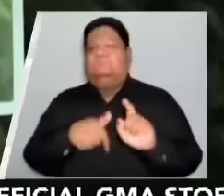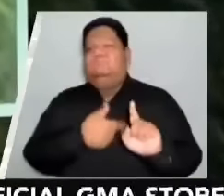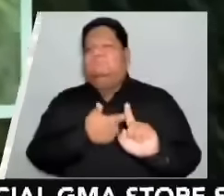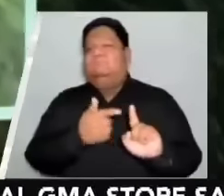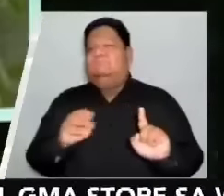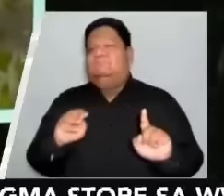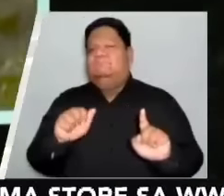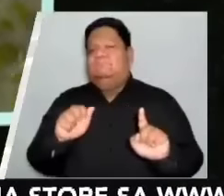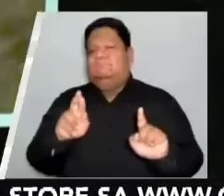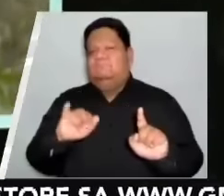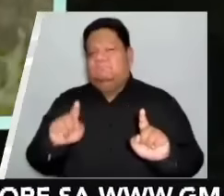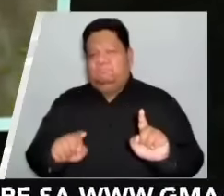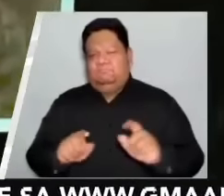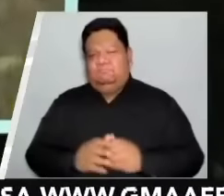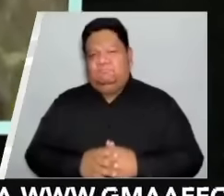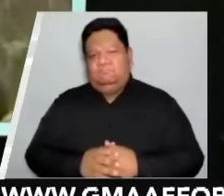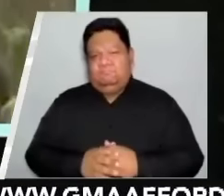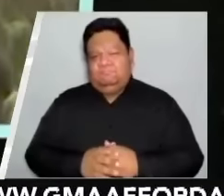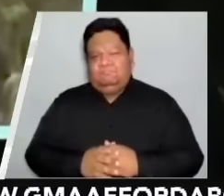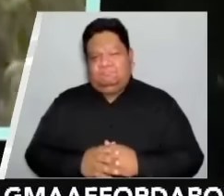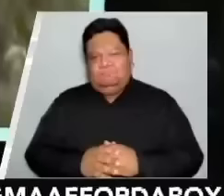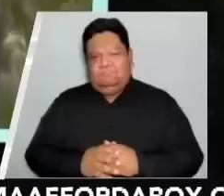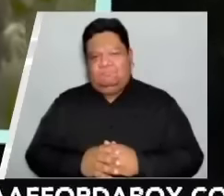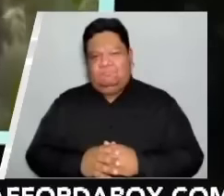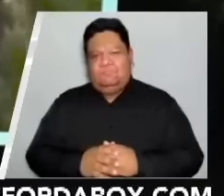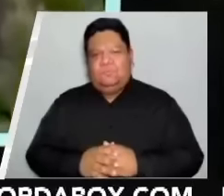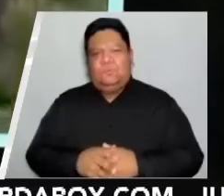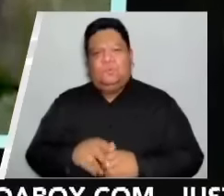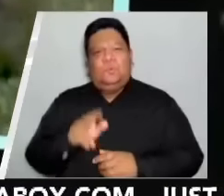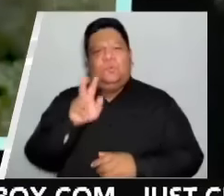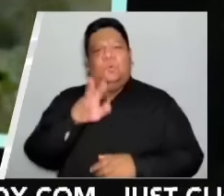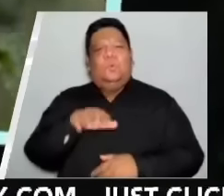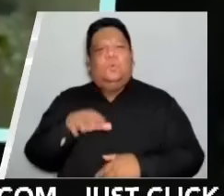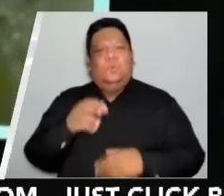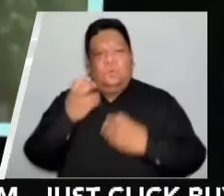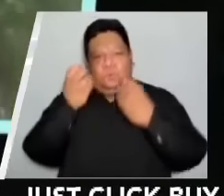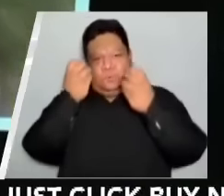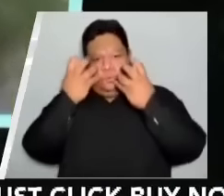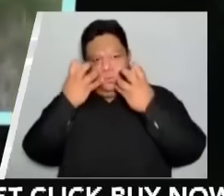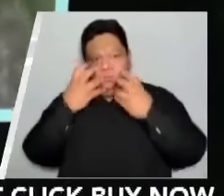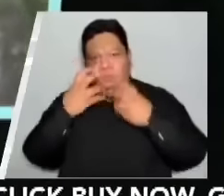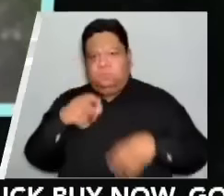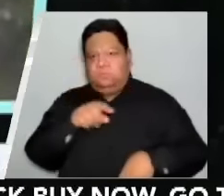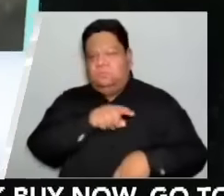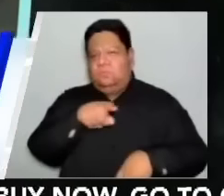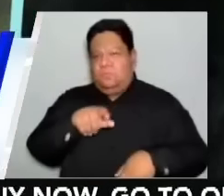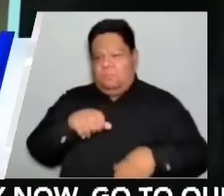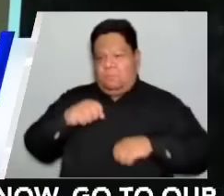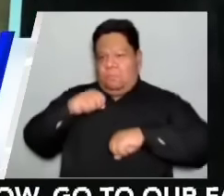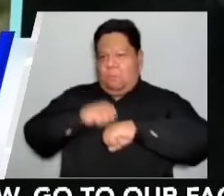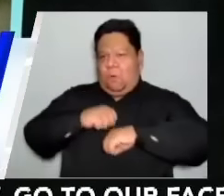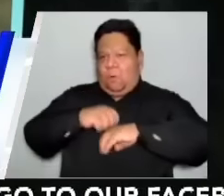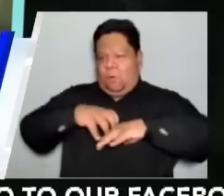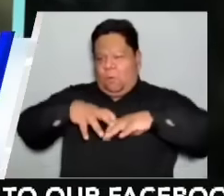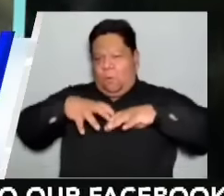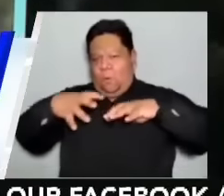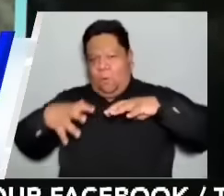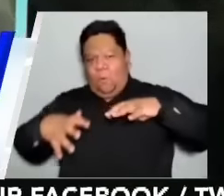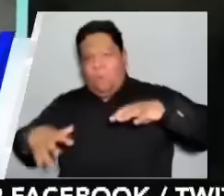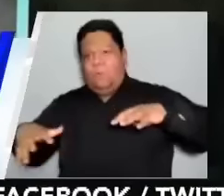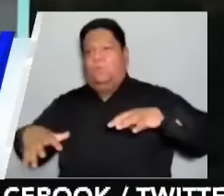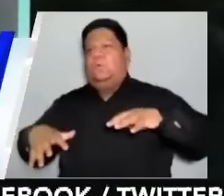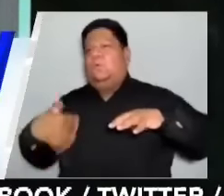zali manak anga lakong Ewan ko na lang kung hindi mo balikan angalan rock